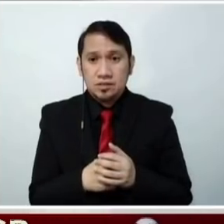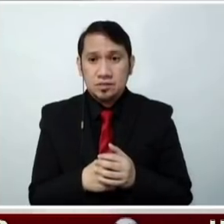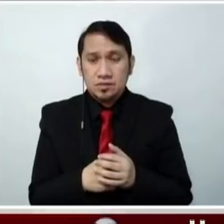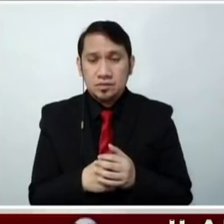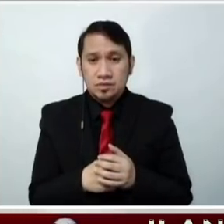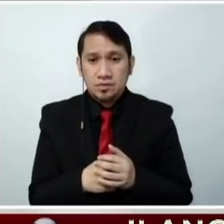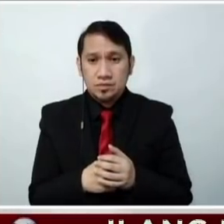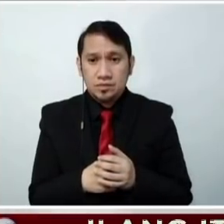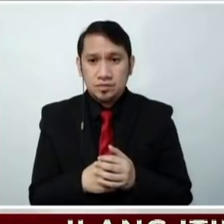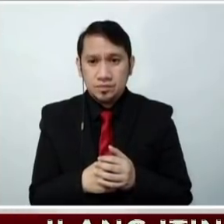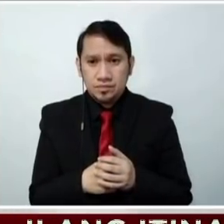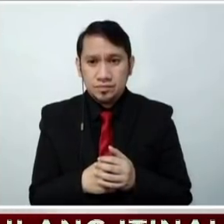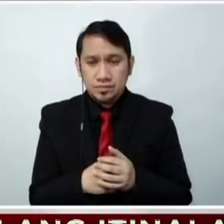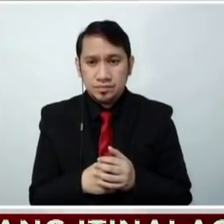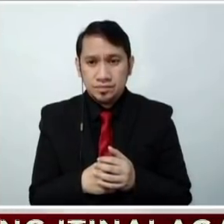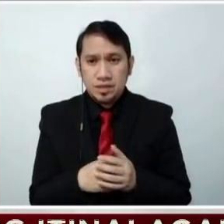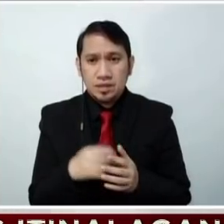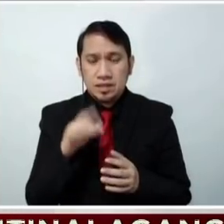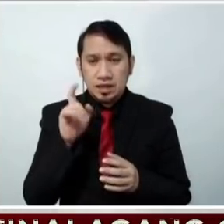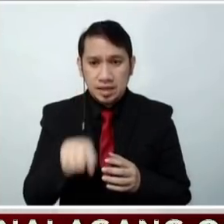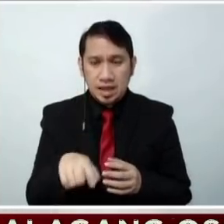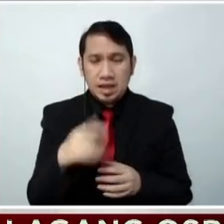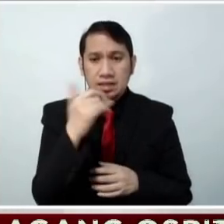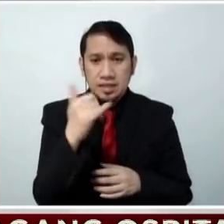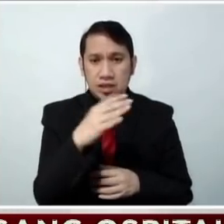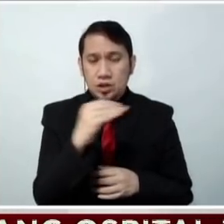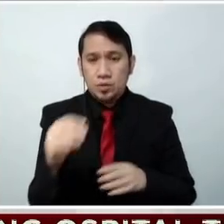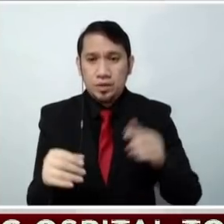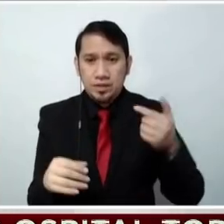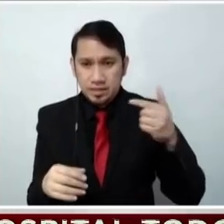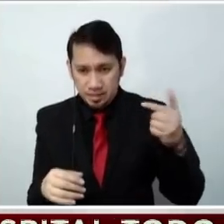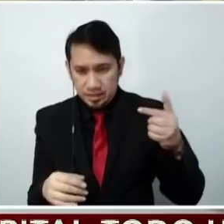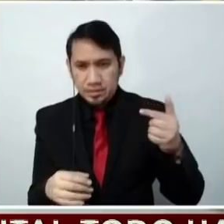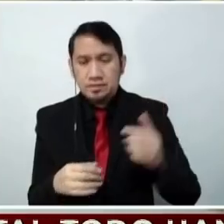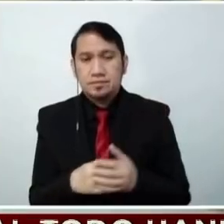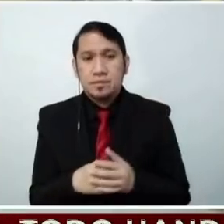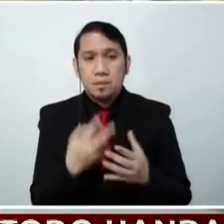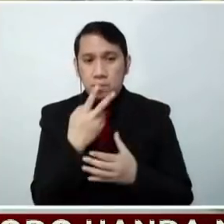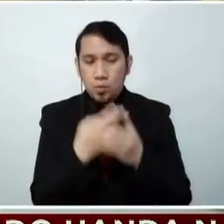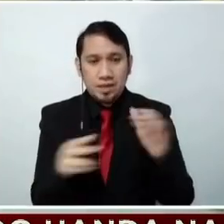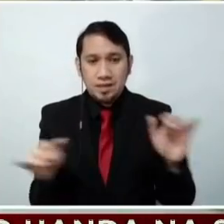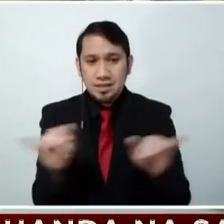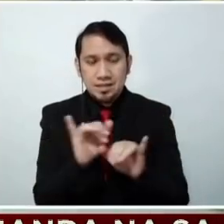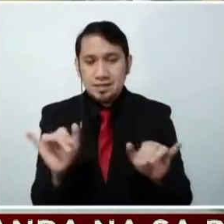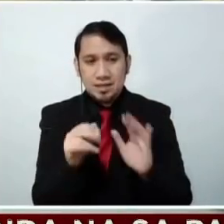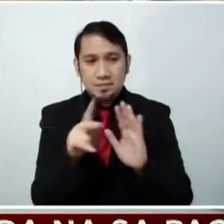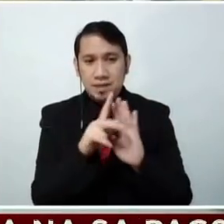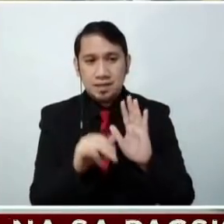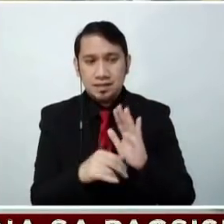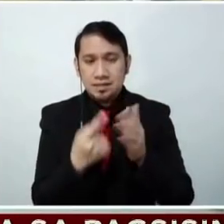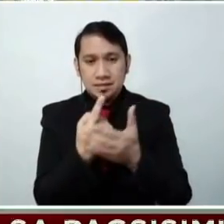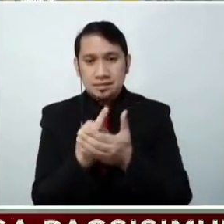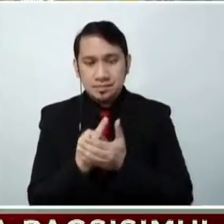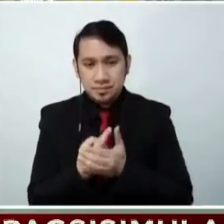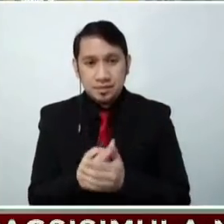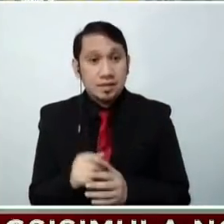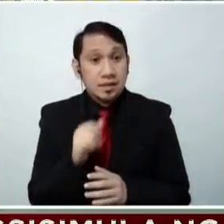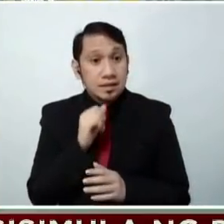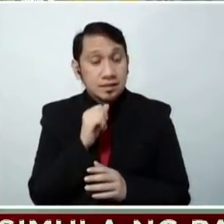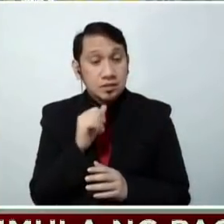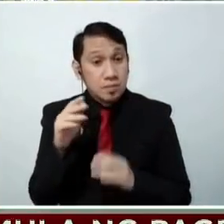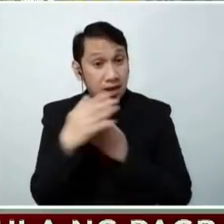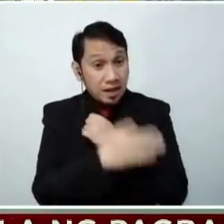Dapat yellow and green. Parehas na quarantine protocol. Ang lahat kasi ng bansang hindi kasama sa green